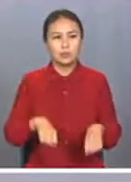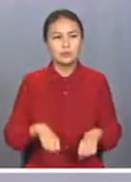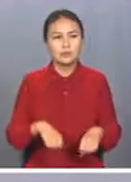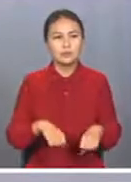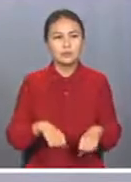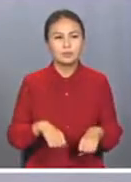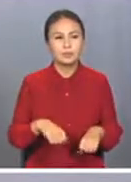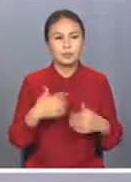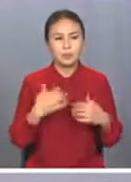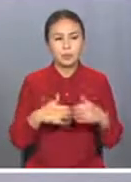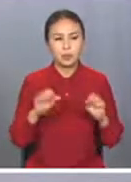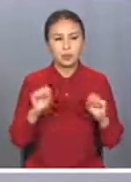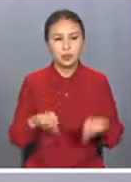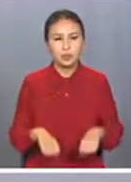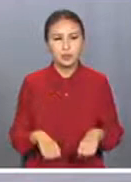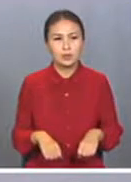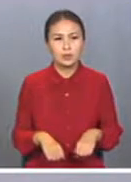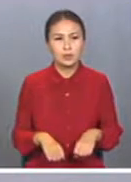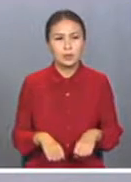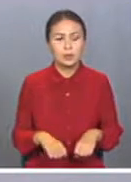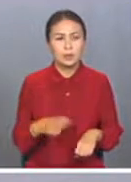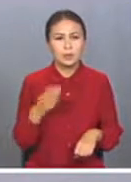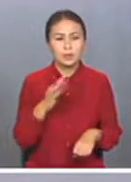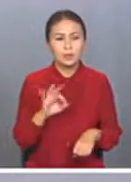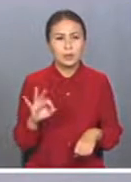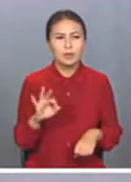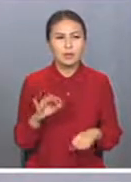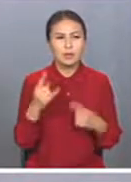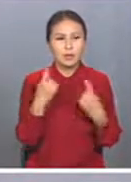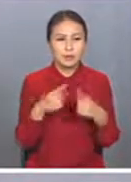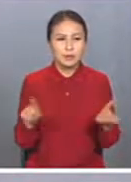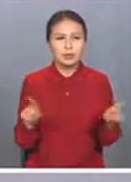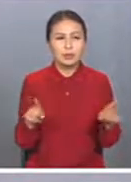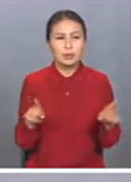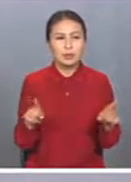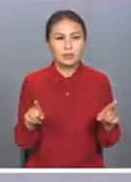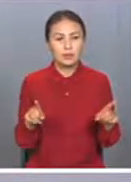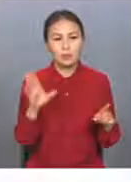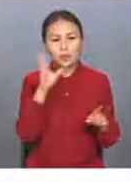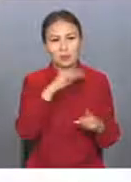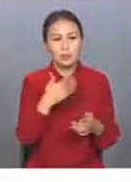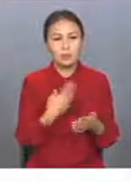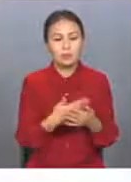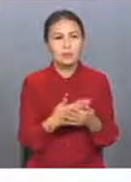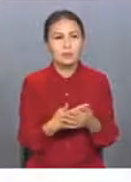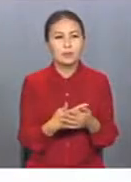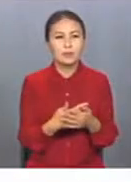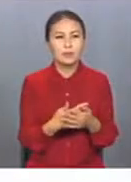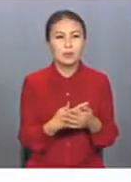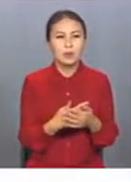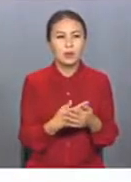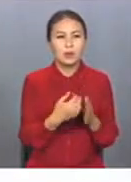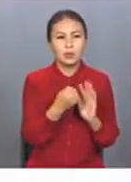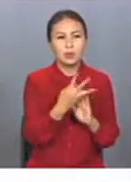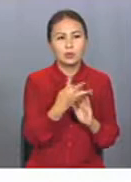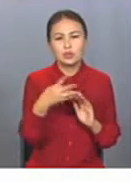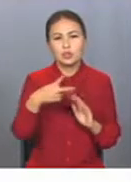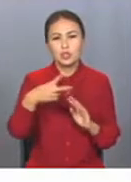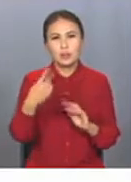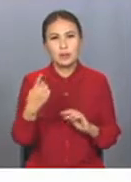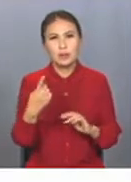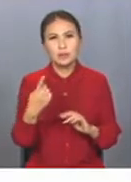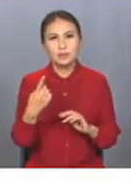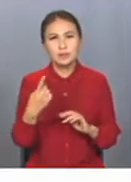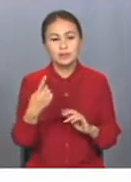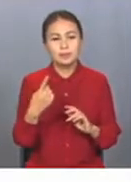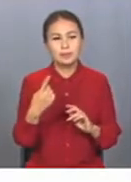ортақ есептік бола алады. Бірақ басқа да жағдайлар болуы мүмкін, қарастырайық. Айталық бізге 14 пен